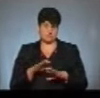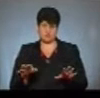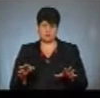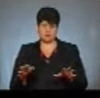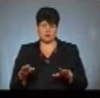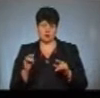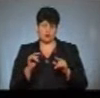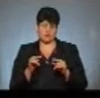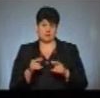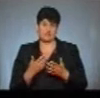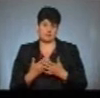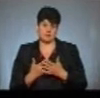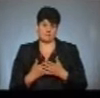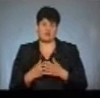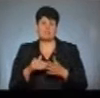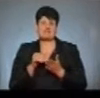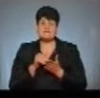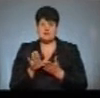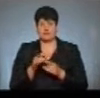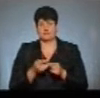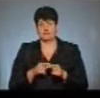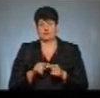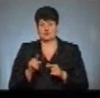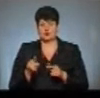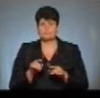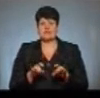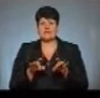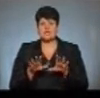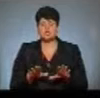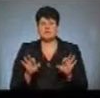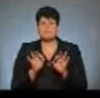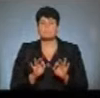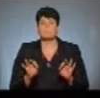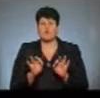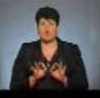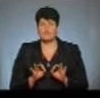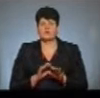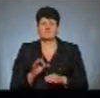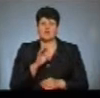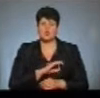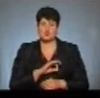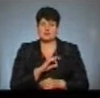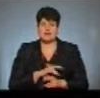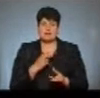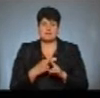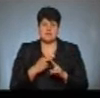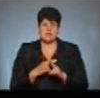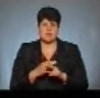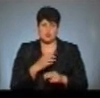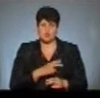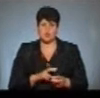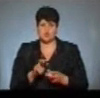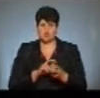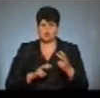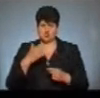і тому тоді ми, напевно, і відмовимося від цього. Рішення про використання металодетекторів,